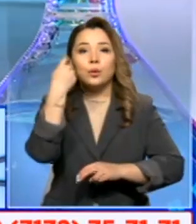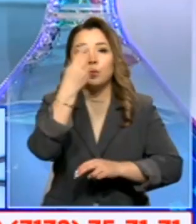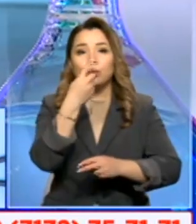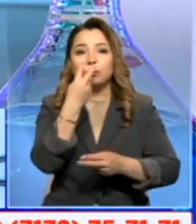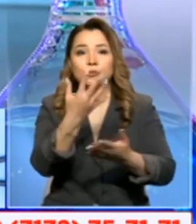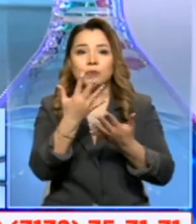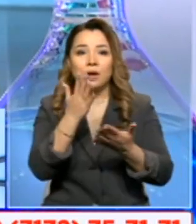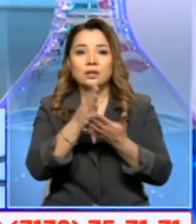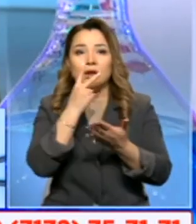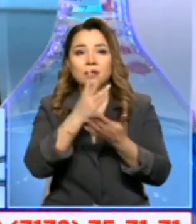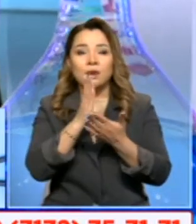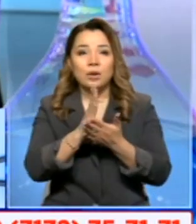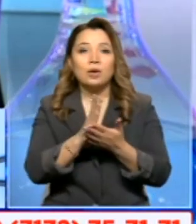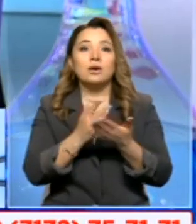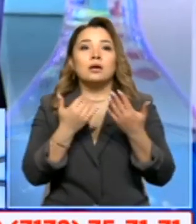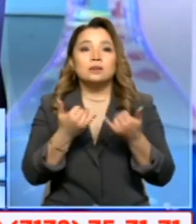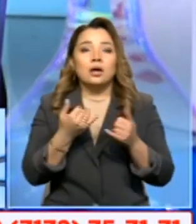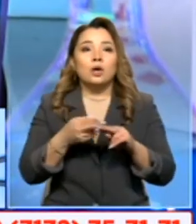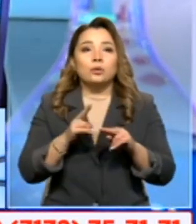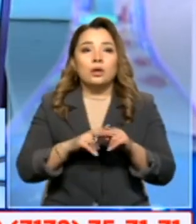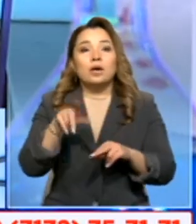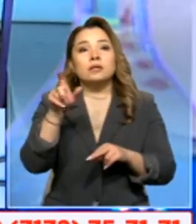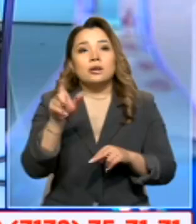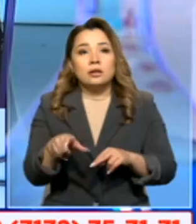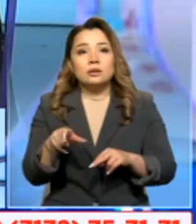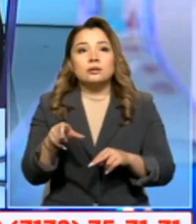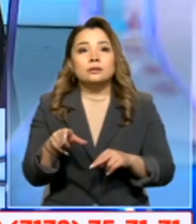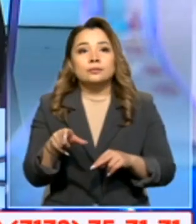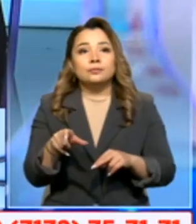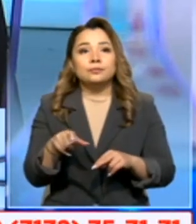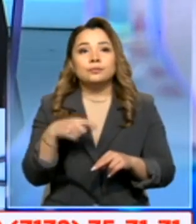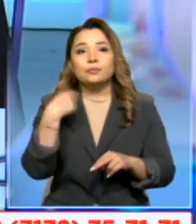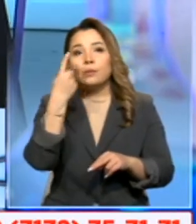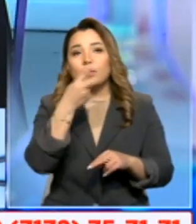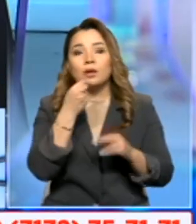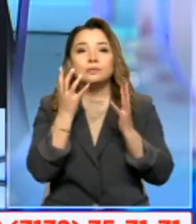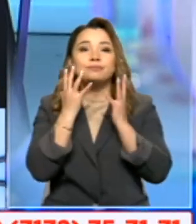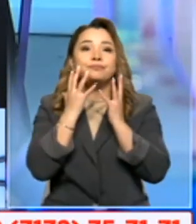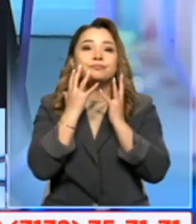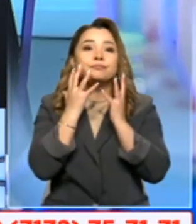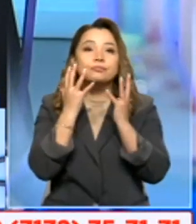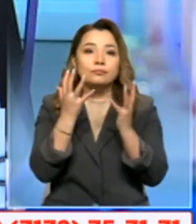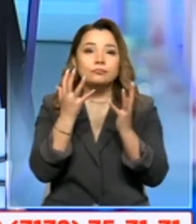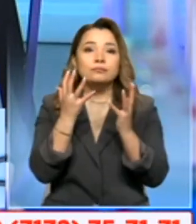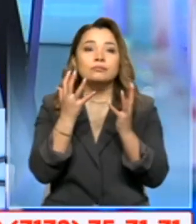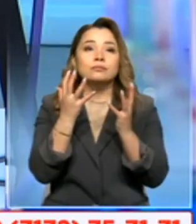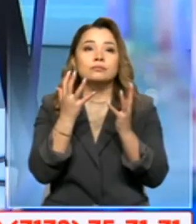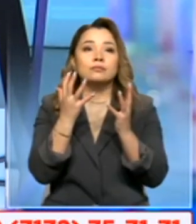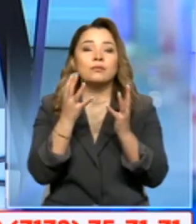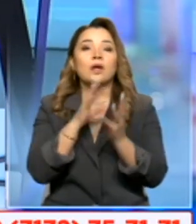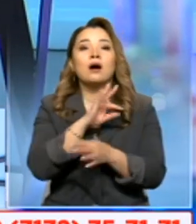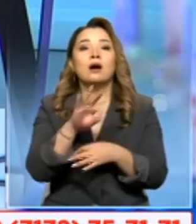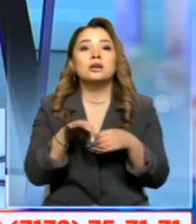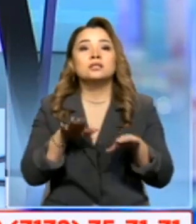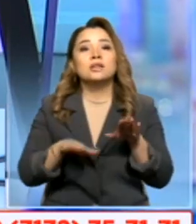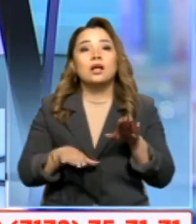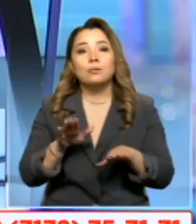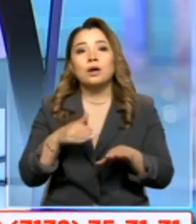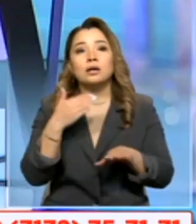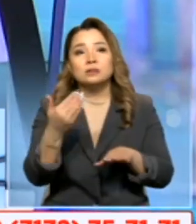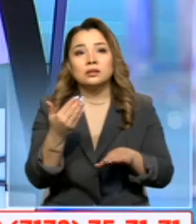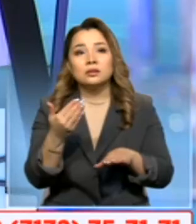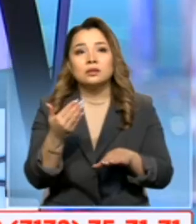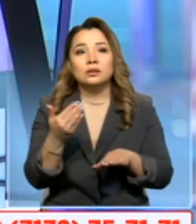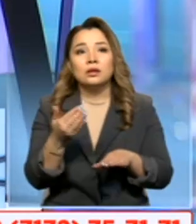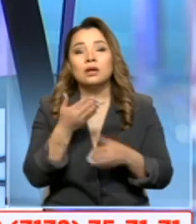көрініп тұрды. Біріншіден ол кісінің мынау бетінің ісініп тұруы, артық салмағы,